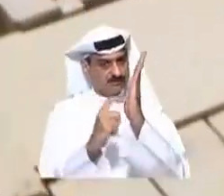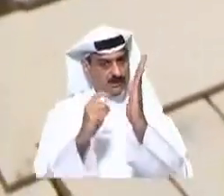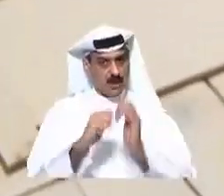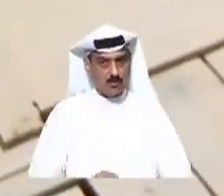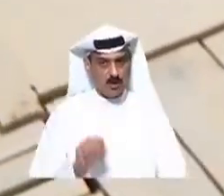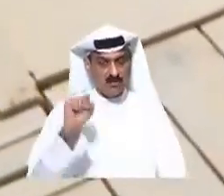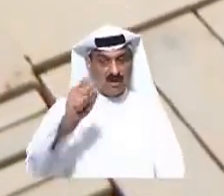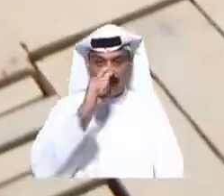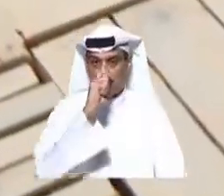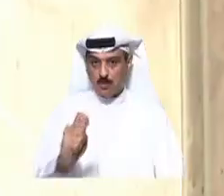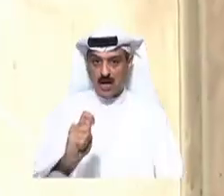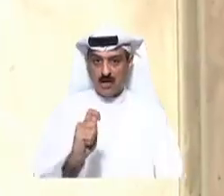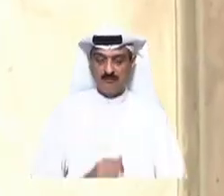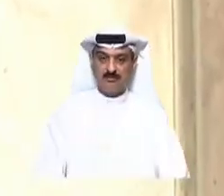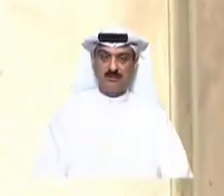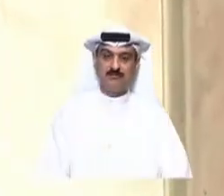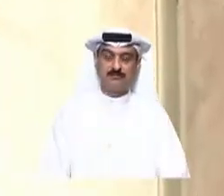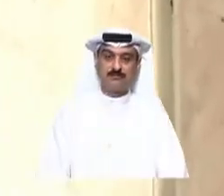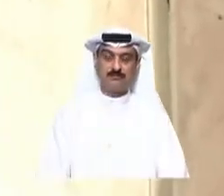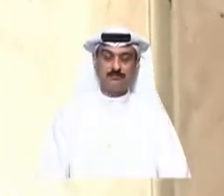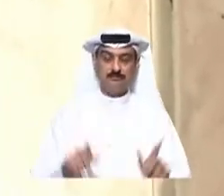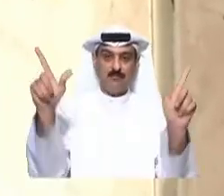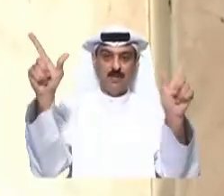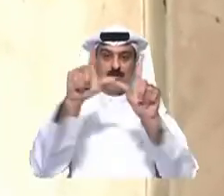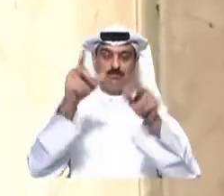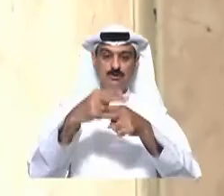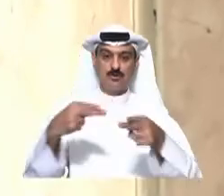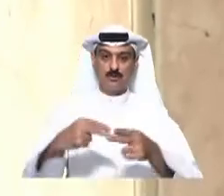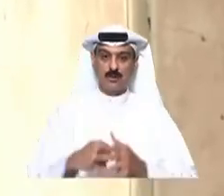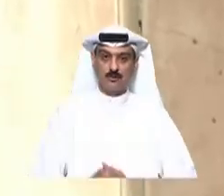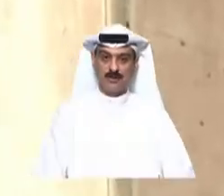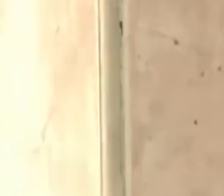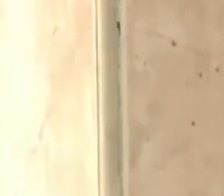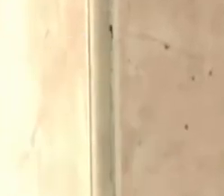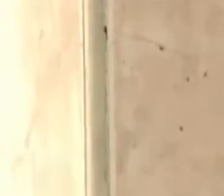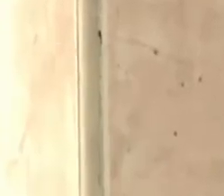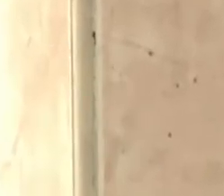تجاه المخالفين. راد الشمري لتلفزيون دولة الكويت.